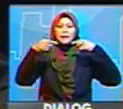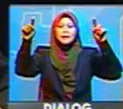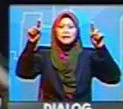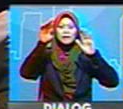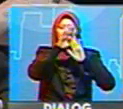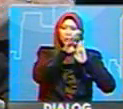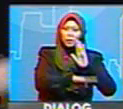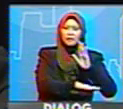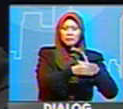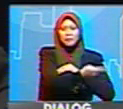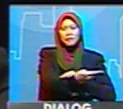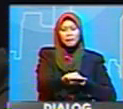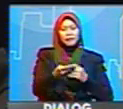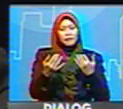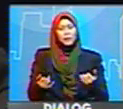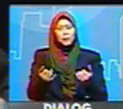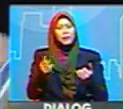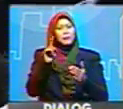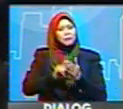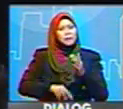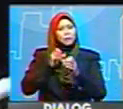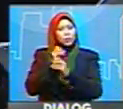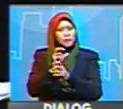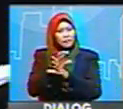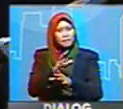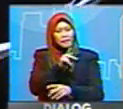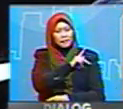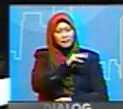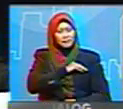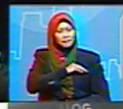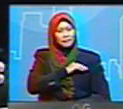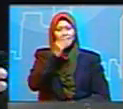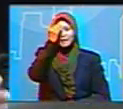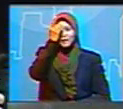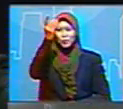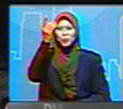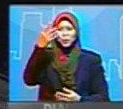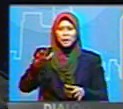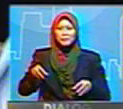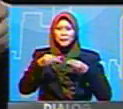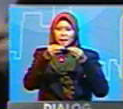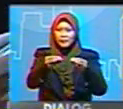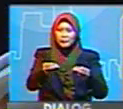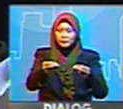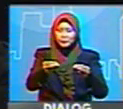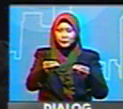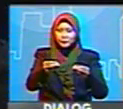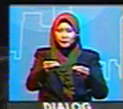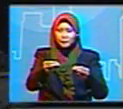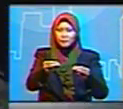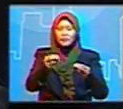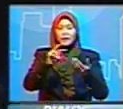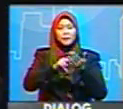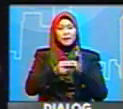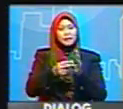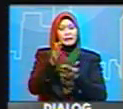barang apa usaha pihak Kementerian ya sekarang ni saranan Datuk telah pun berikan dan saranan itu disambut